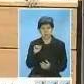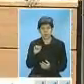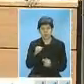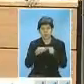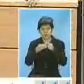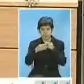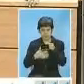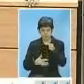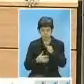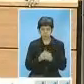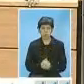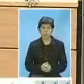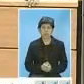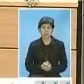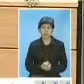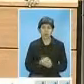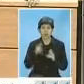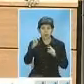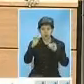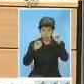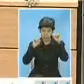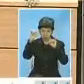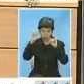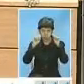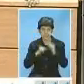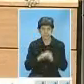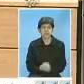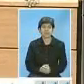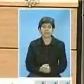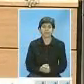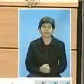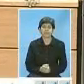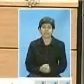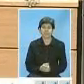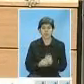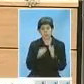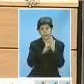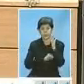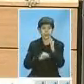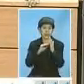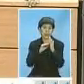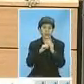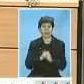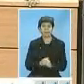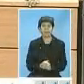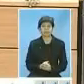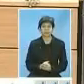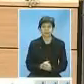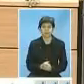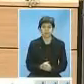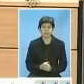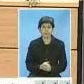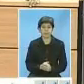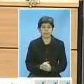ดส่วนจากนครสวรรค์ขอบเขตทั่วประเทศ